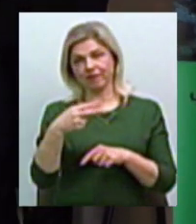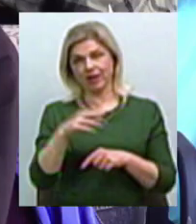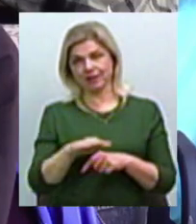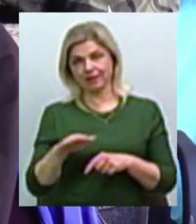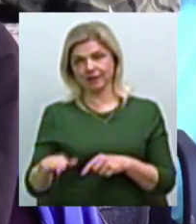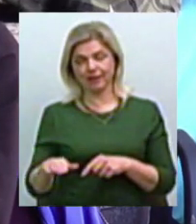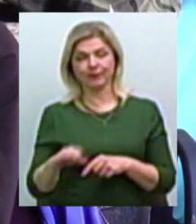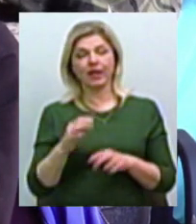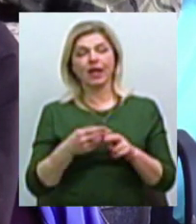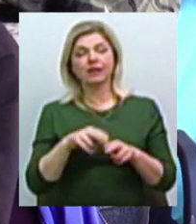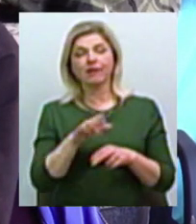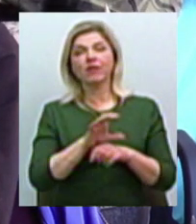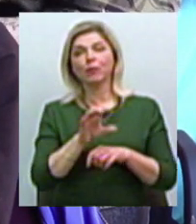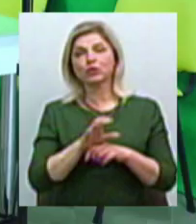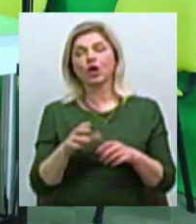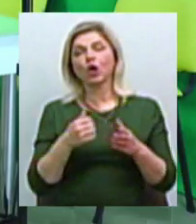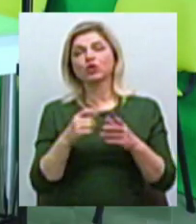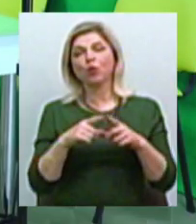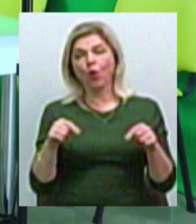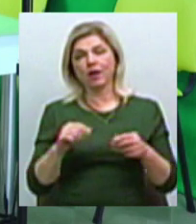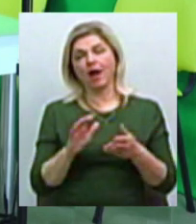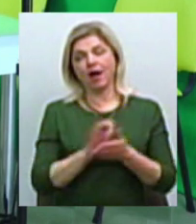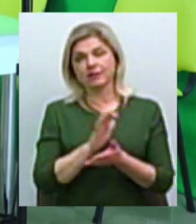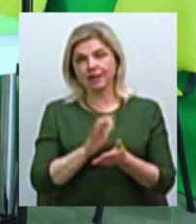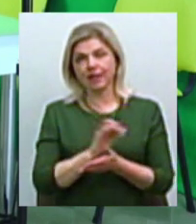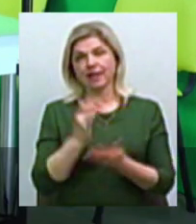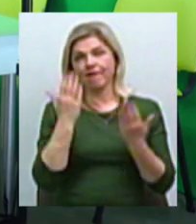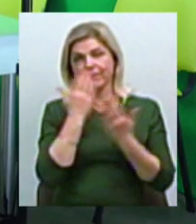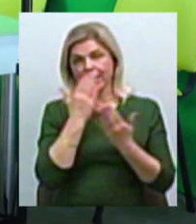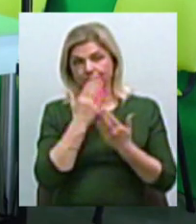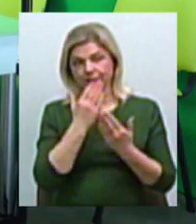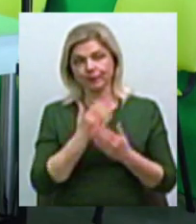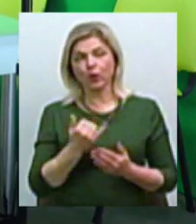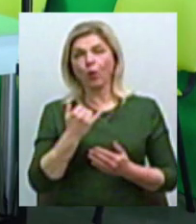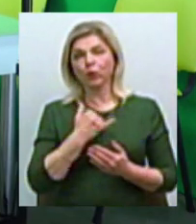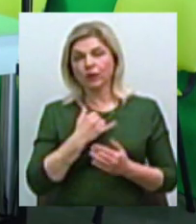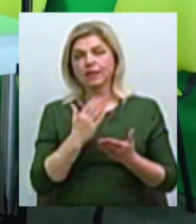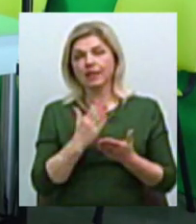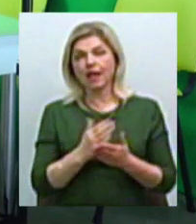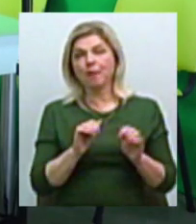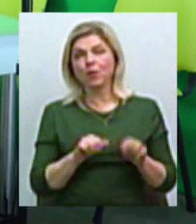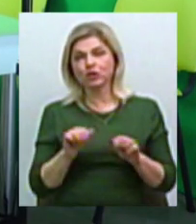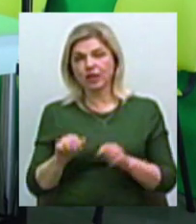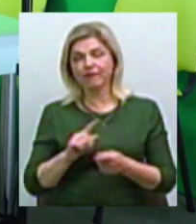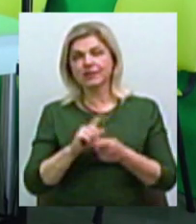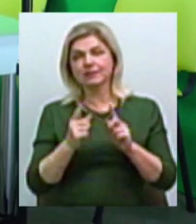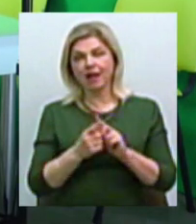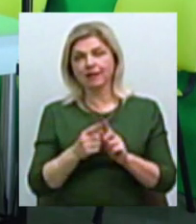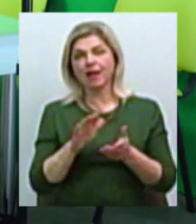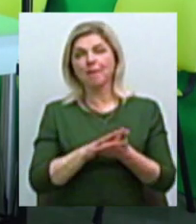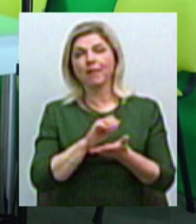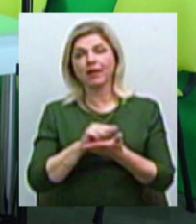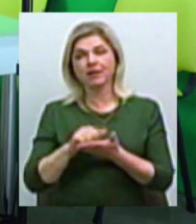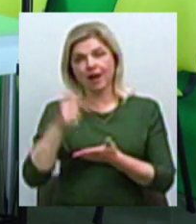статті дошкільної газети та фільми. У нас є можливість стати медіаграмотними і не зазнавати інформаційного